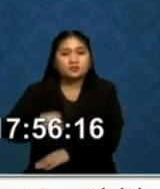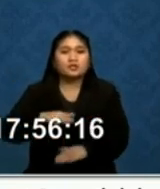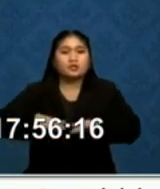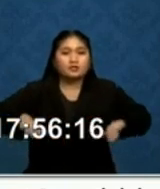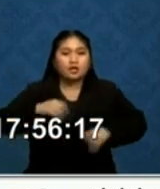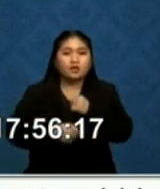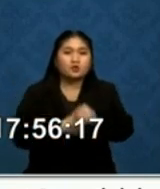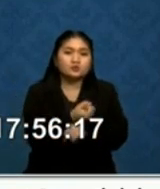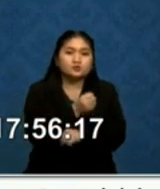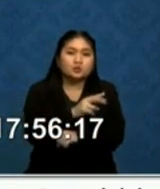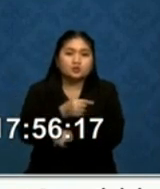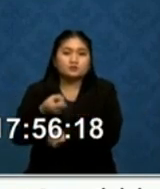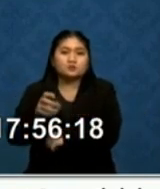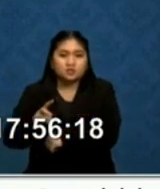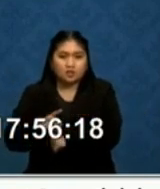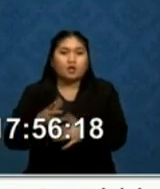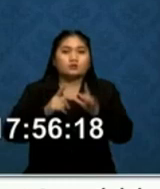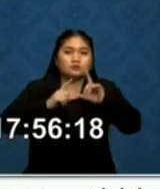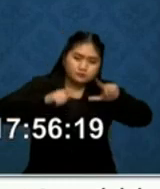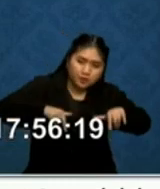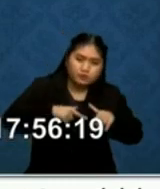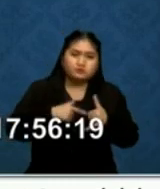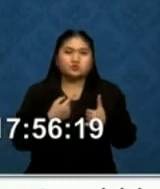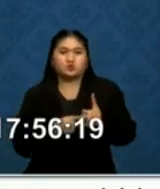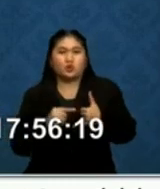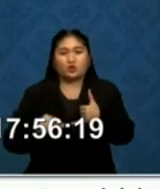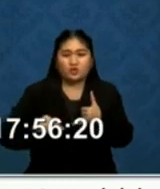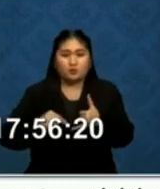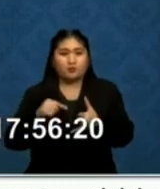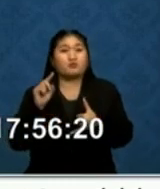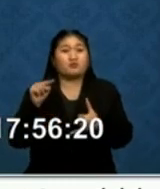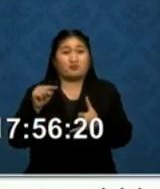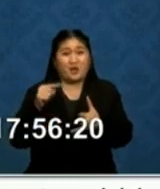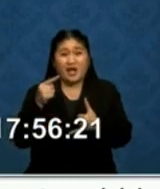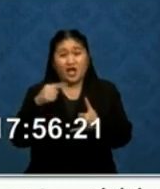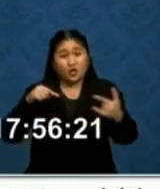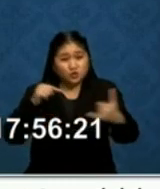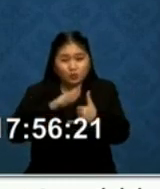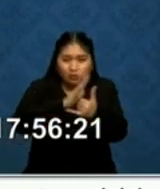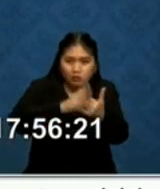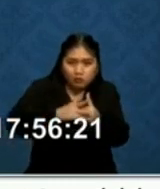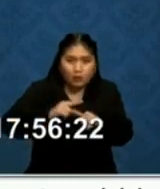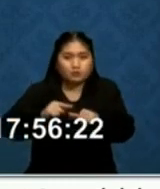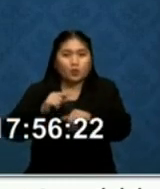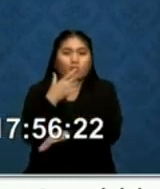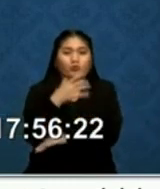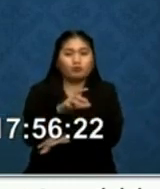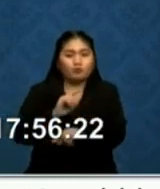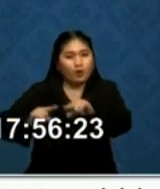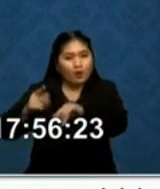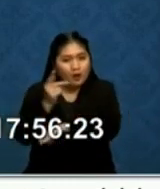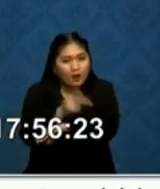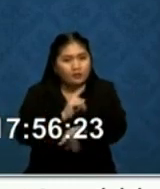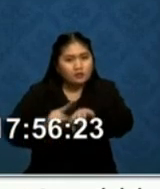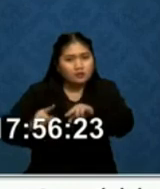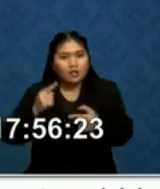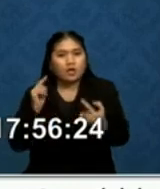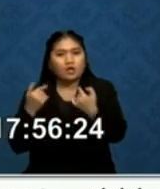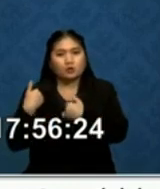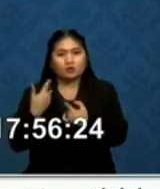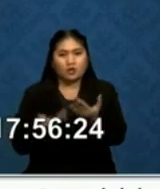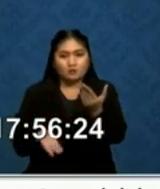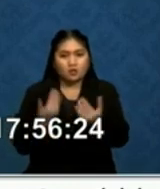12-17 ปีประมาณ 400,000 คนตกเป็นผู้เสียหายจากการแสวงหาผลประโยชน์และละเมิดทางเพศออนไลน์ค่ะสำหรับสถิติการคุกคามของ